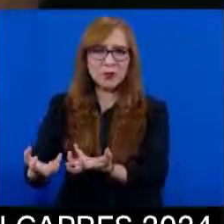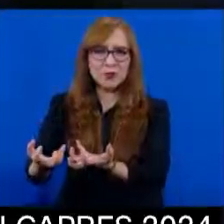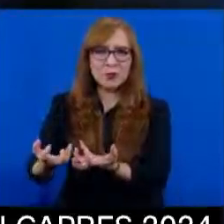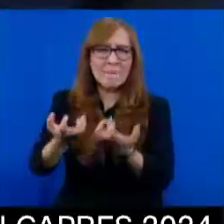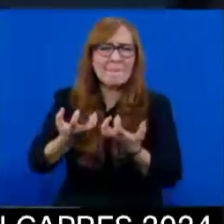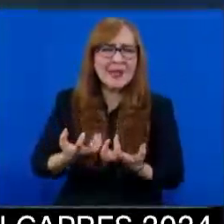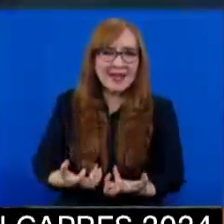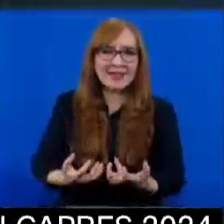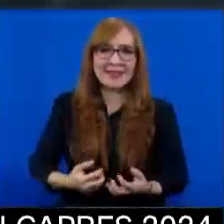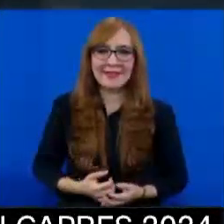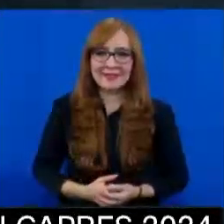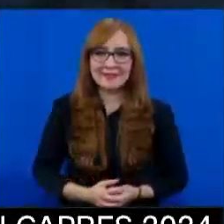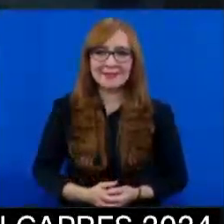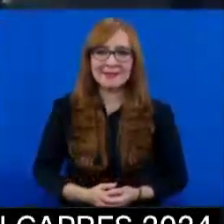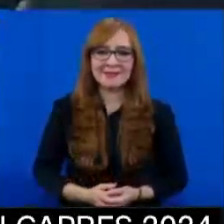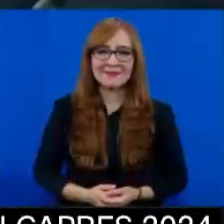Oke.